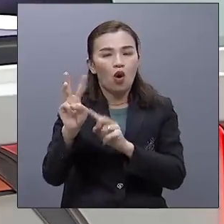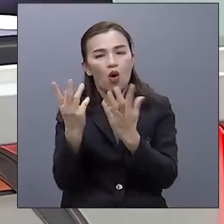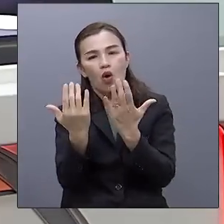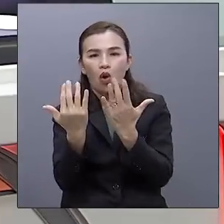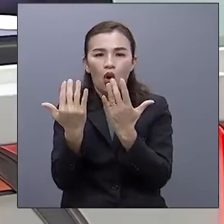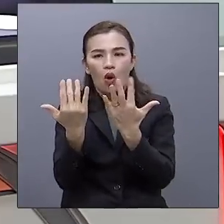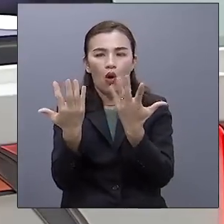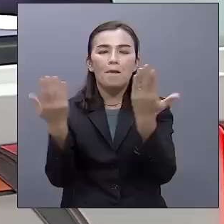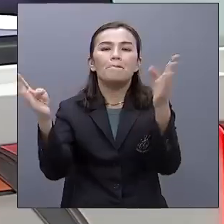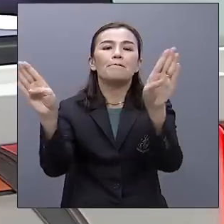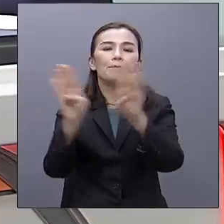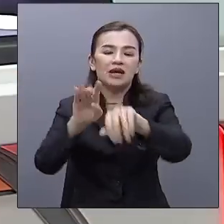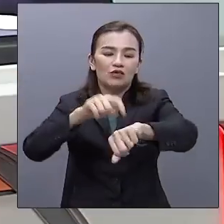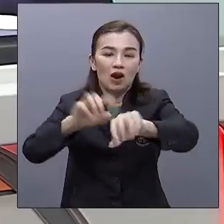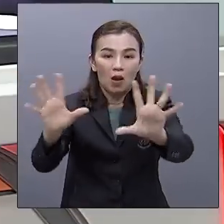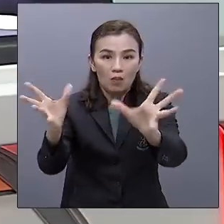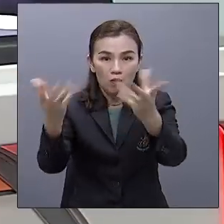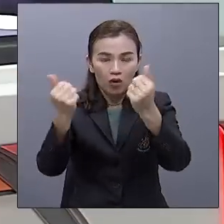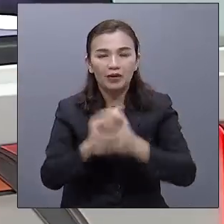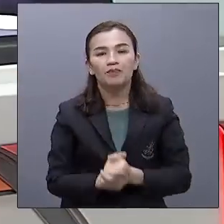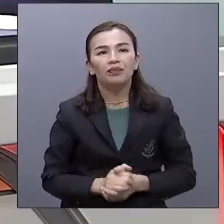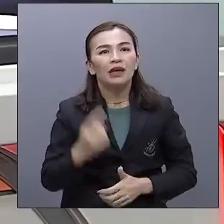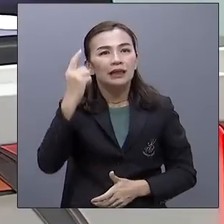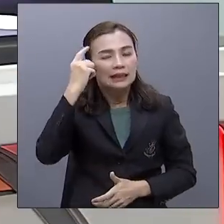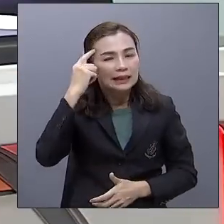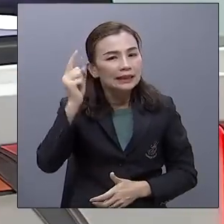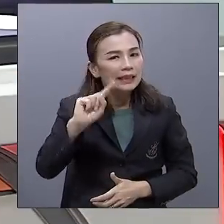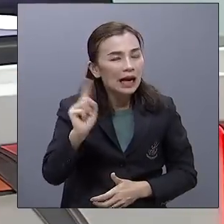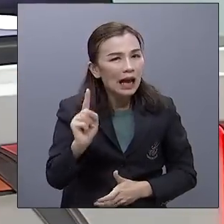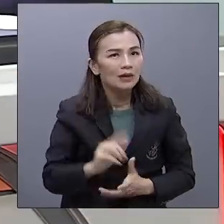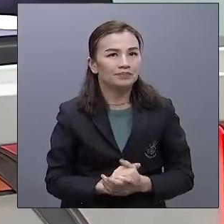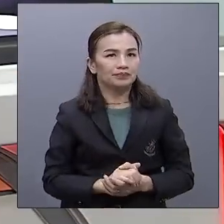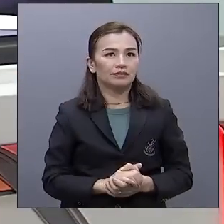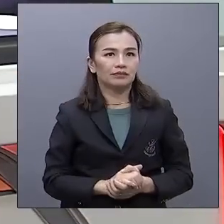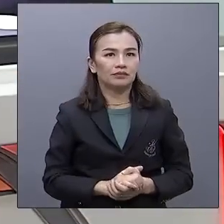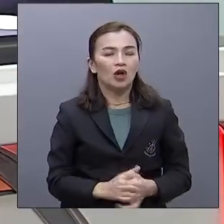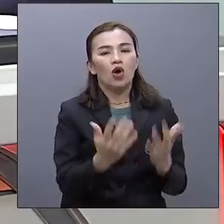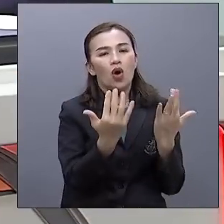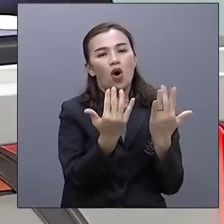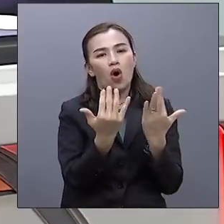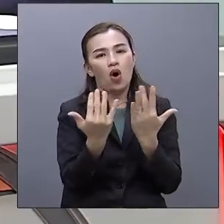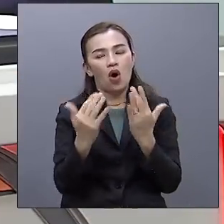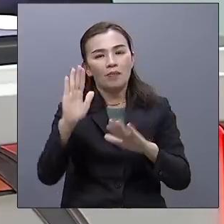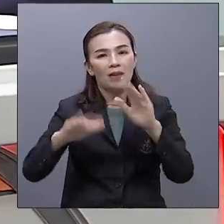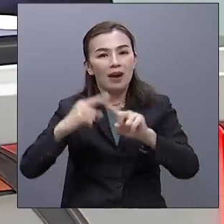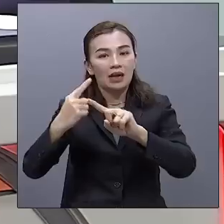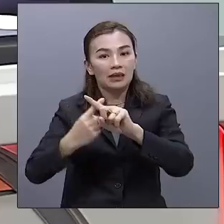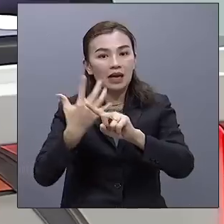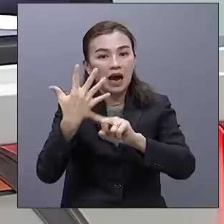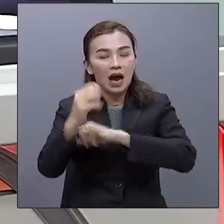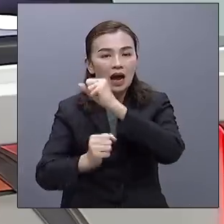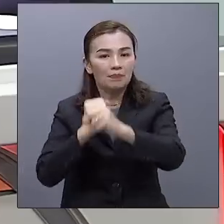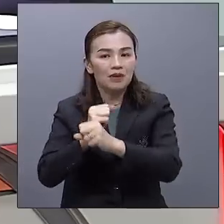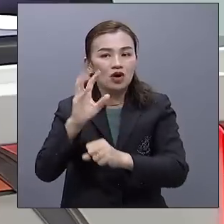ทย์นี้เป็นเรื่องที่กำลังขับเคลื่อนกันเป็นหลักก็หมายความว่าจะต้องรอไปจนถึงพฤษภาคม2567ห